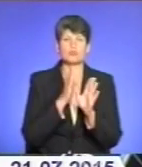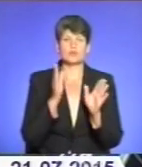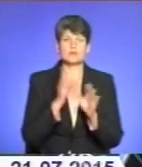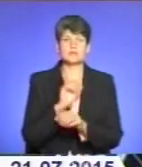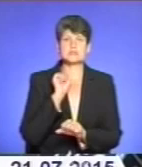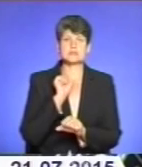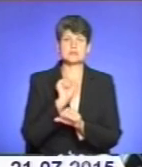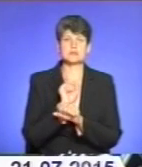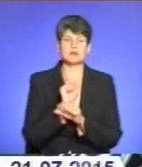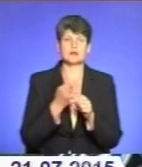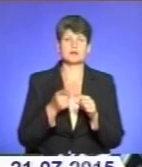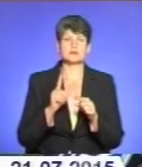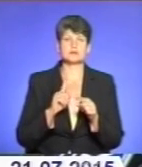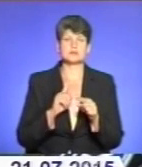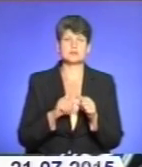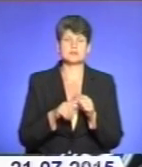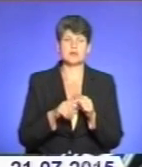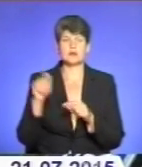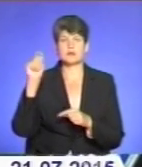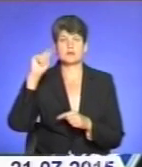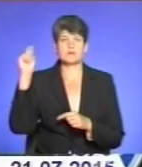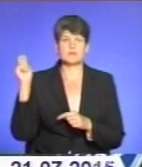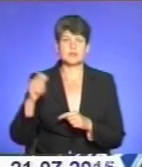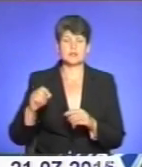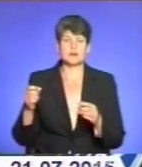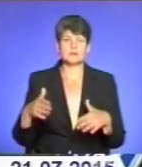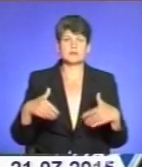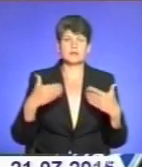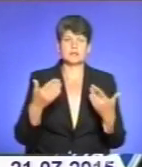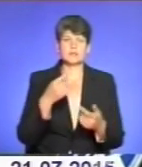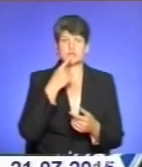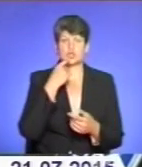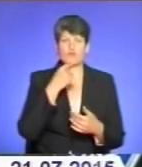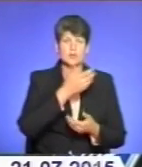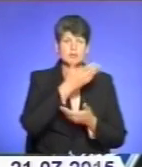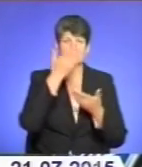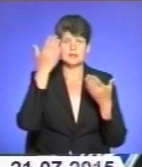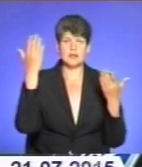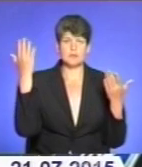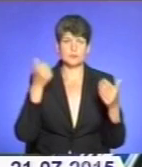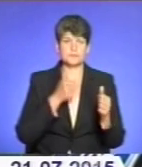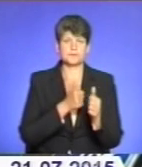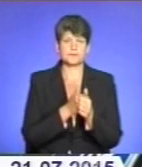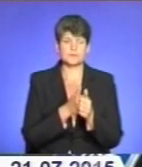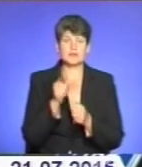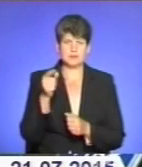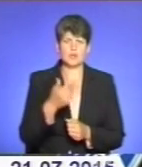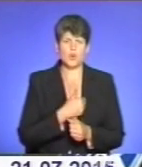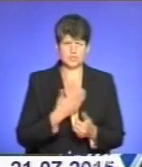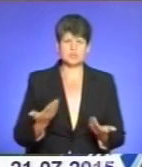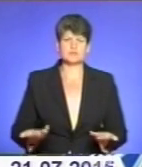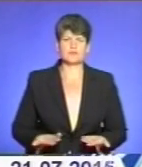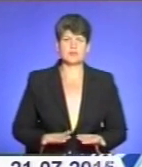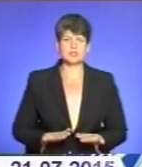ця оферта. Війна кидає нам червоне небо навздогін. Ти хочеш вижити